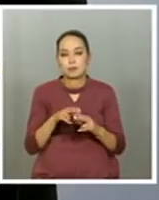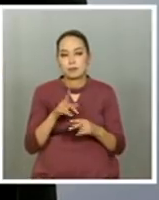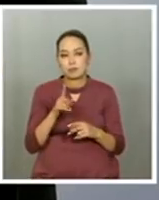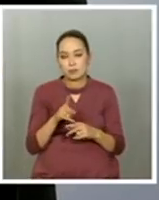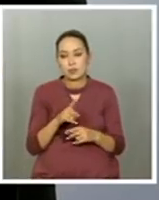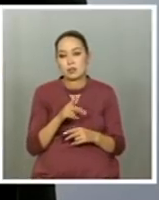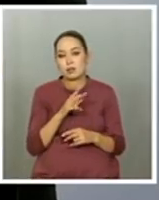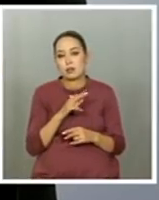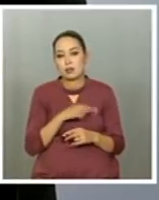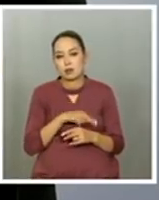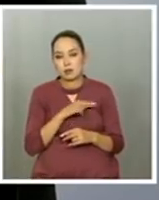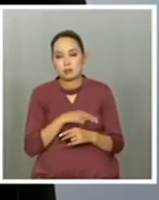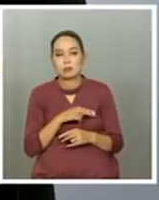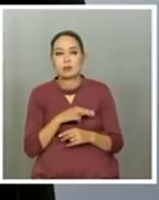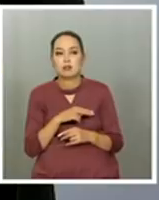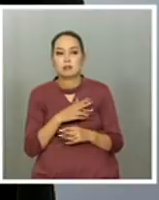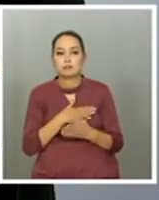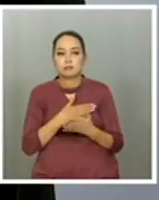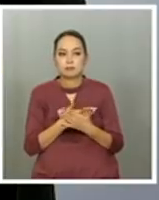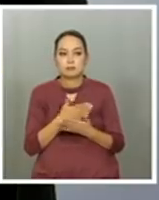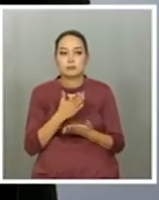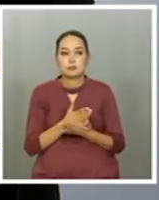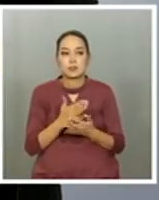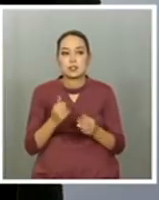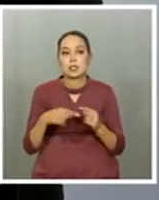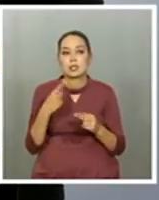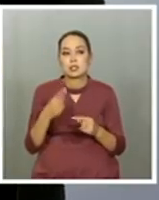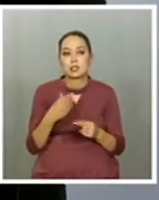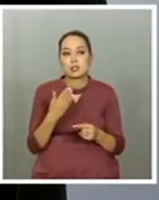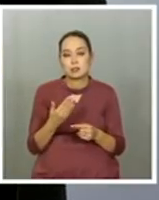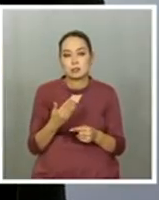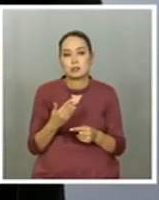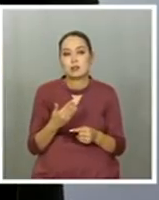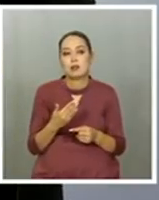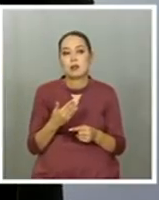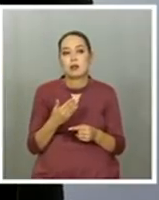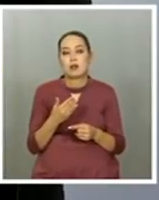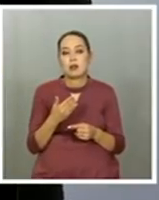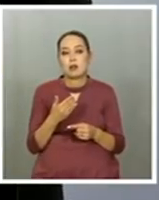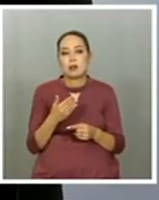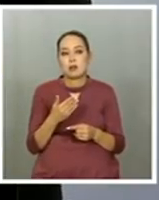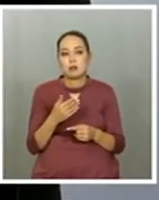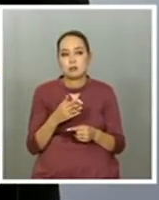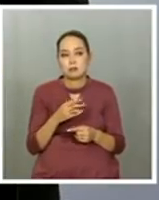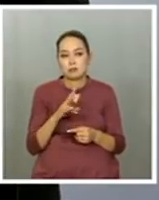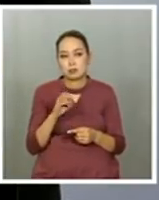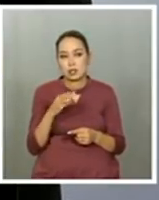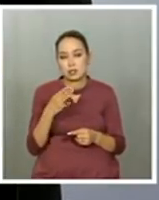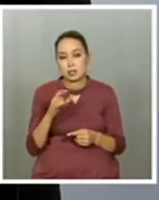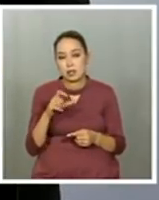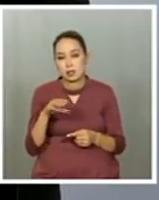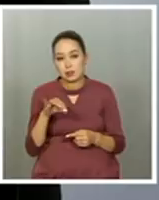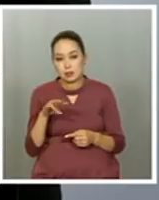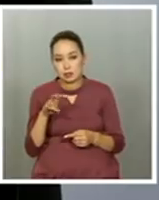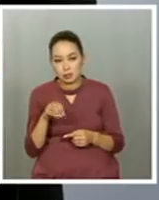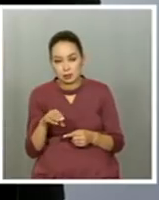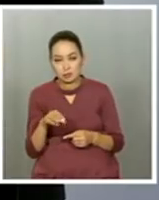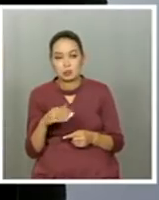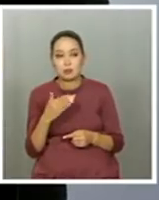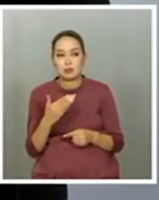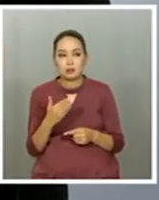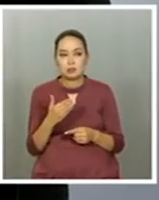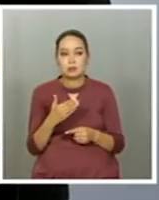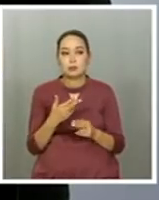келесі өкілі этанолға белсенді метал натрийді әрекеттестіріп, нәтижесінде натрий этилаты